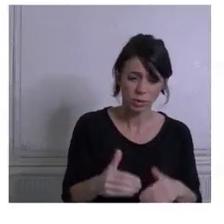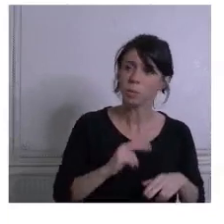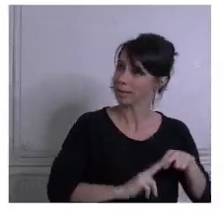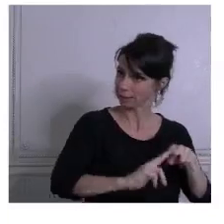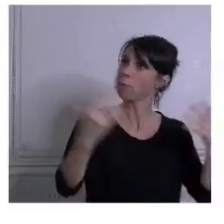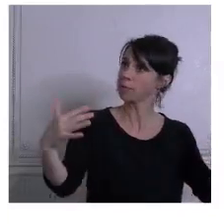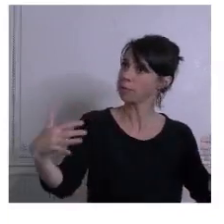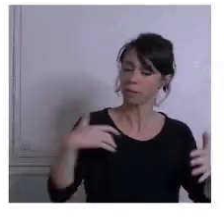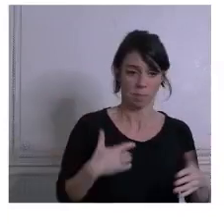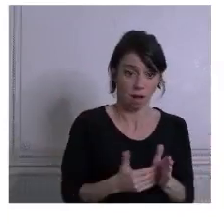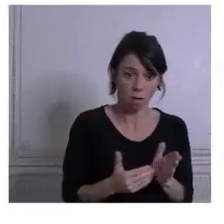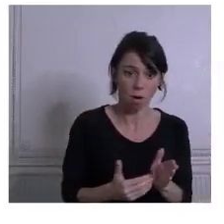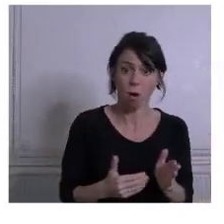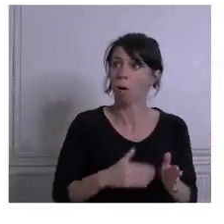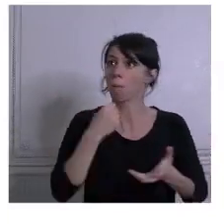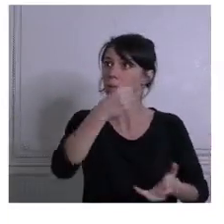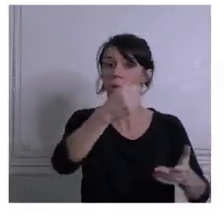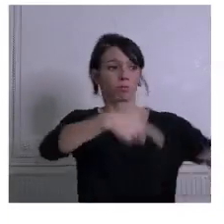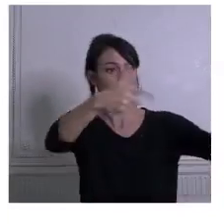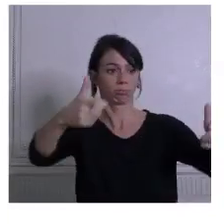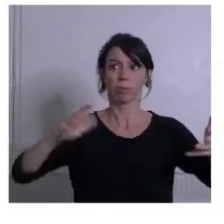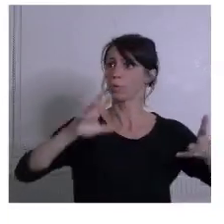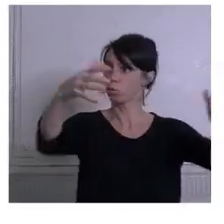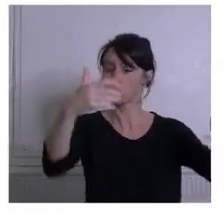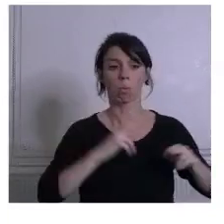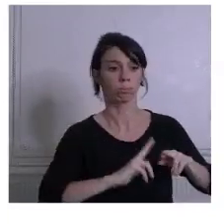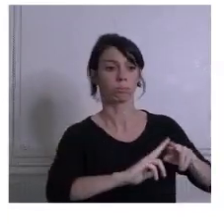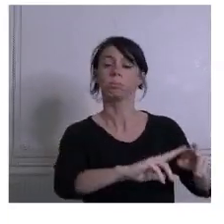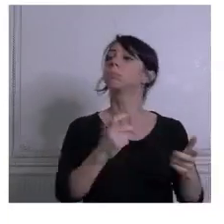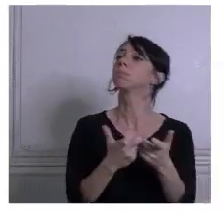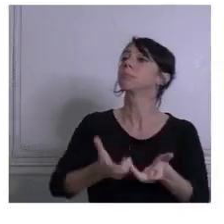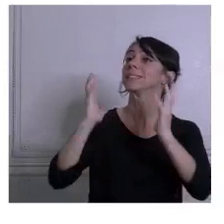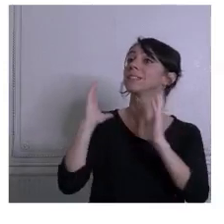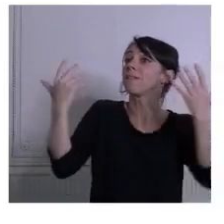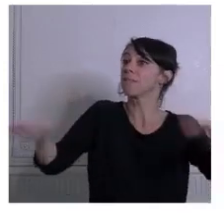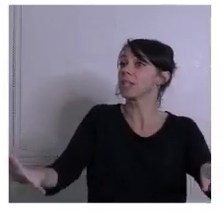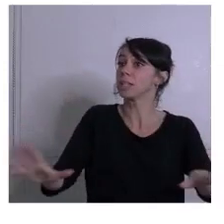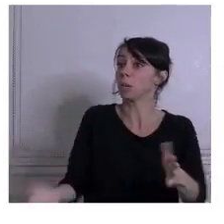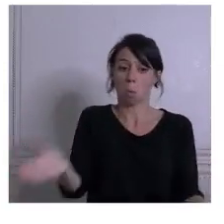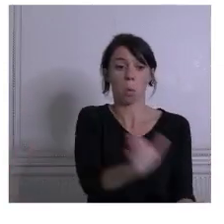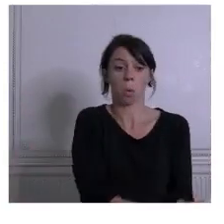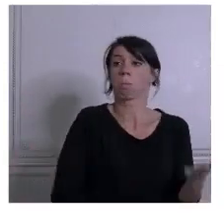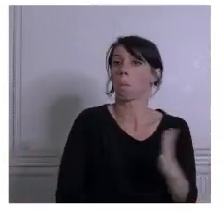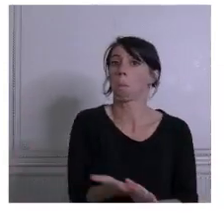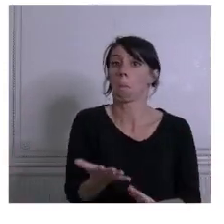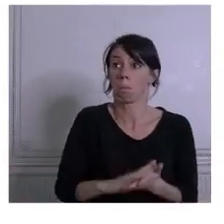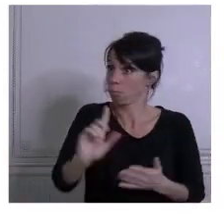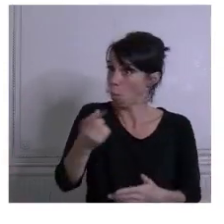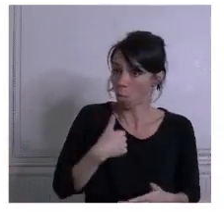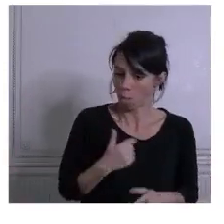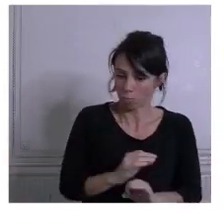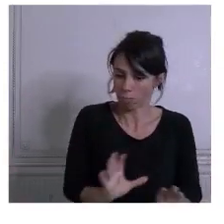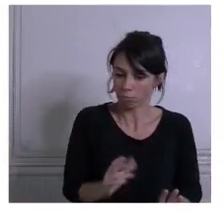de la ville. Comment pouvez-vous penser que rien ne soit fait si nous sommes la commune, c'est pas moi qui le dis,